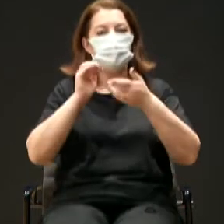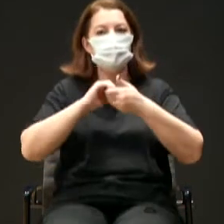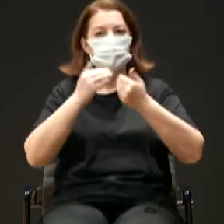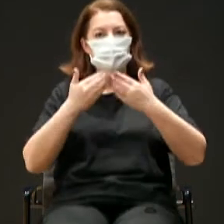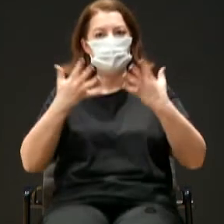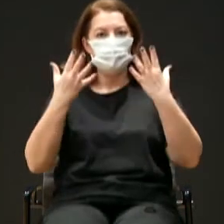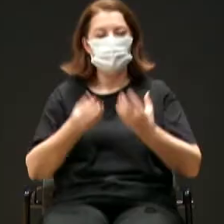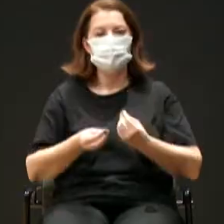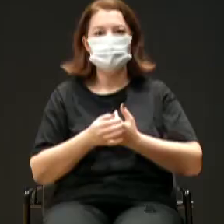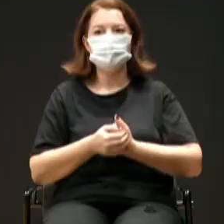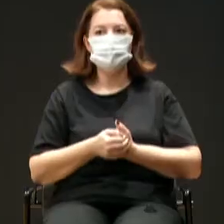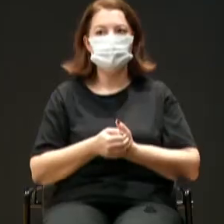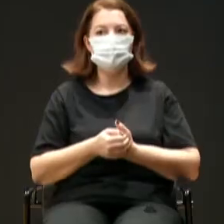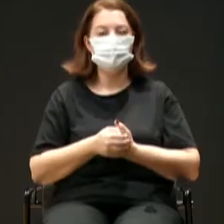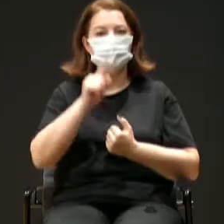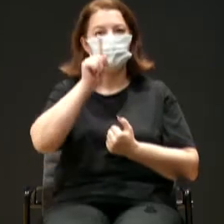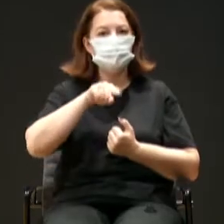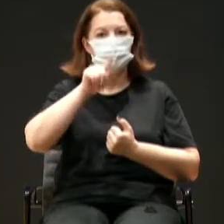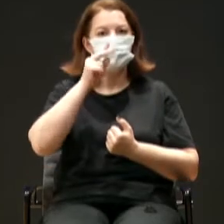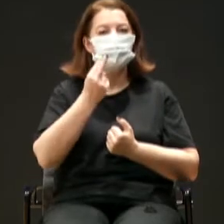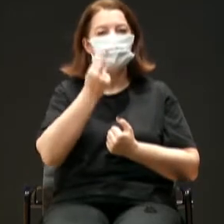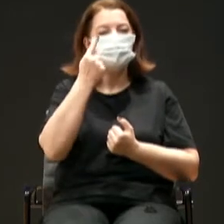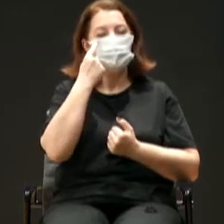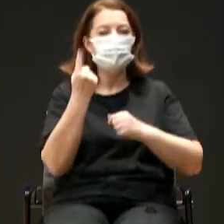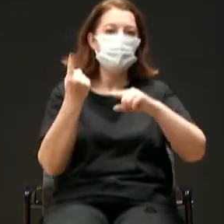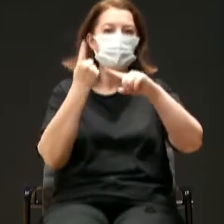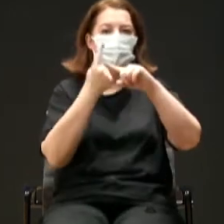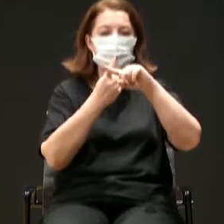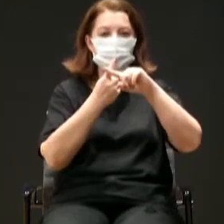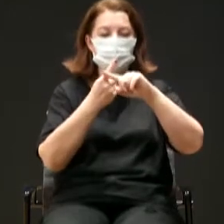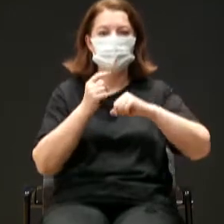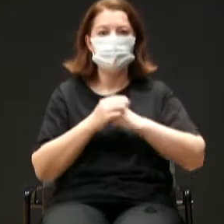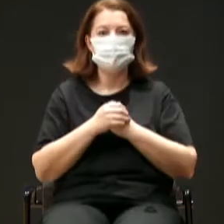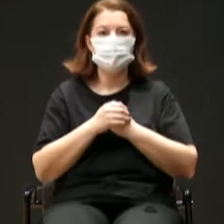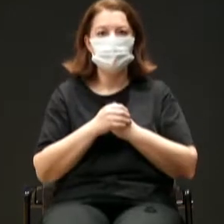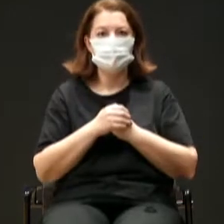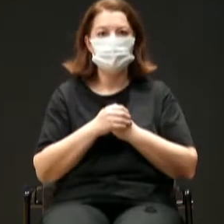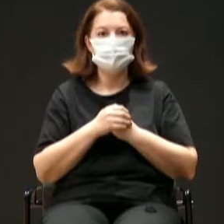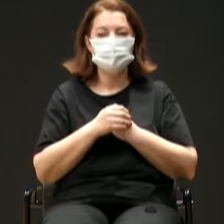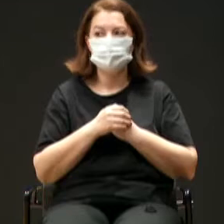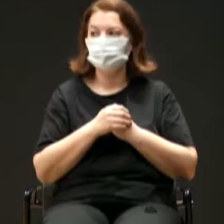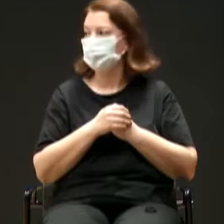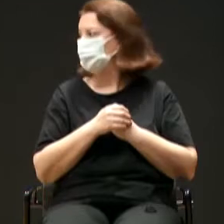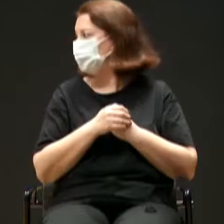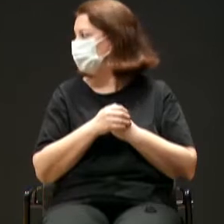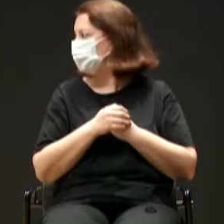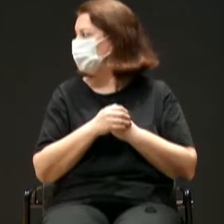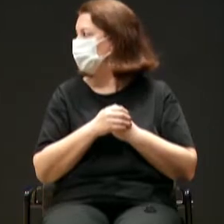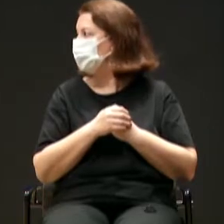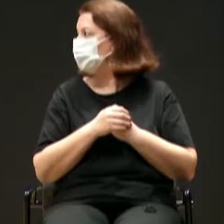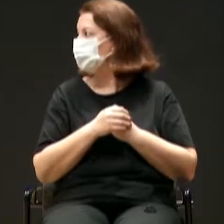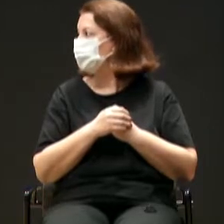birliğiyle kabul edilmiştir. Gündemimizin 7. maddesini ilaveten sırası geldiğinde görüşeceğiz.